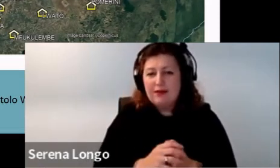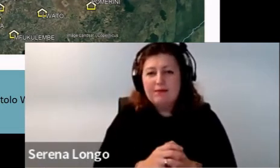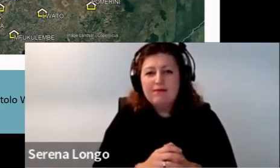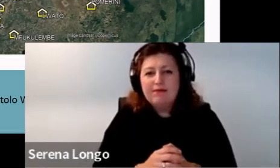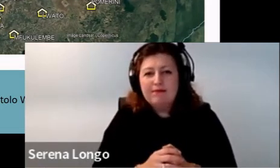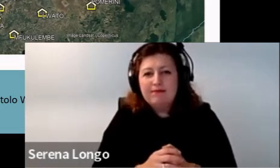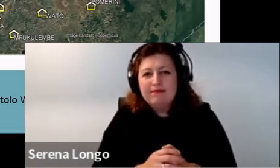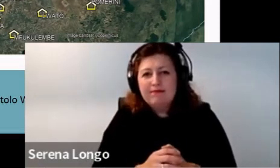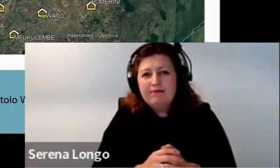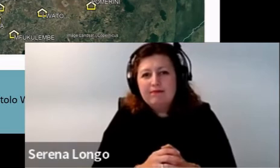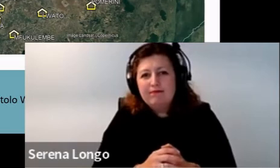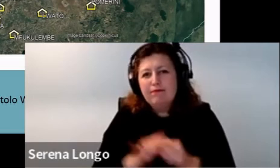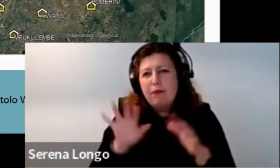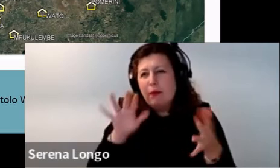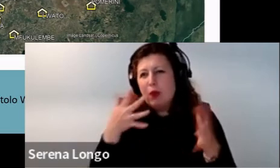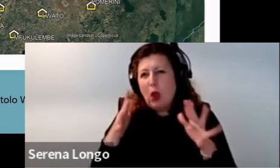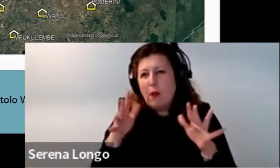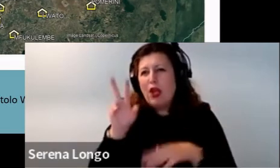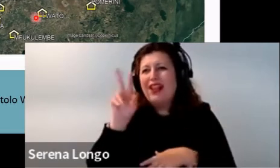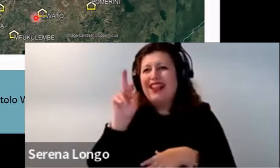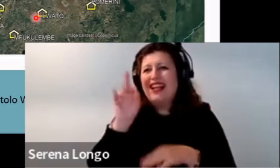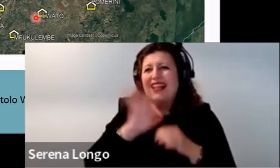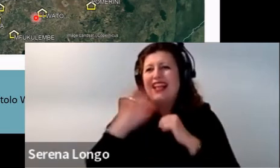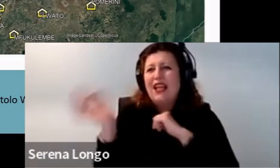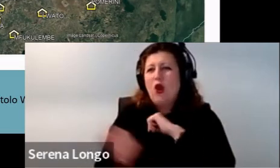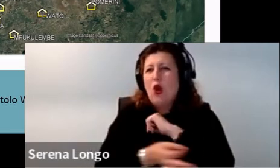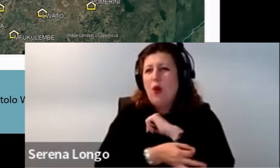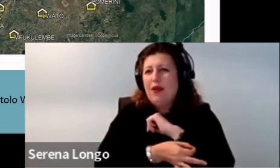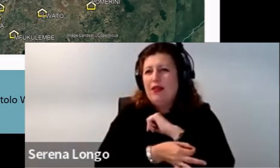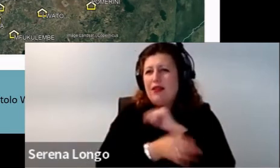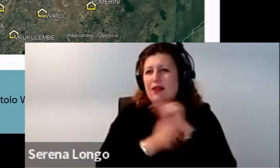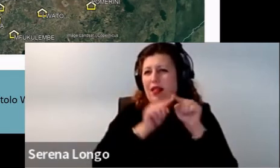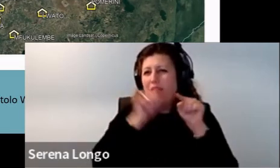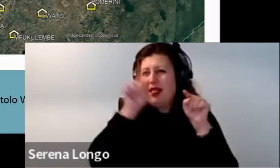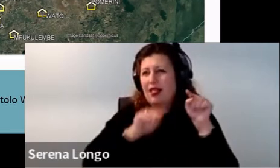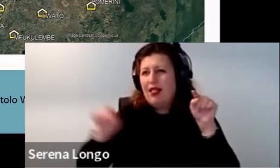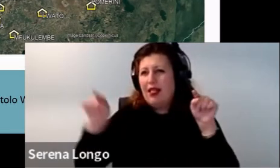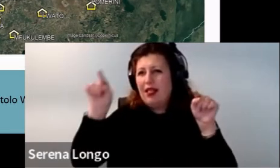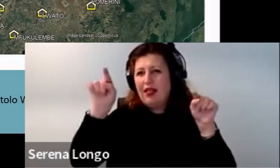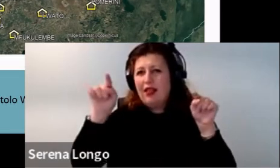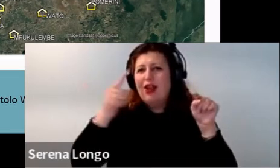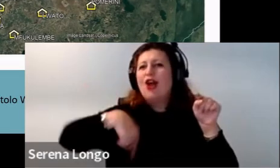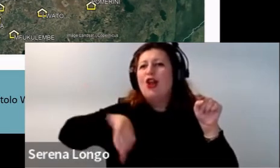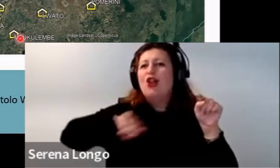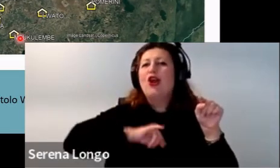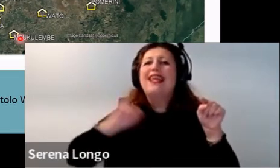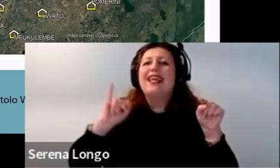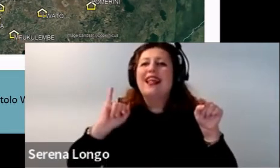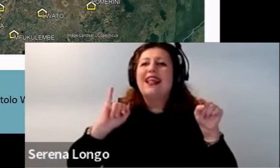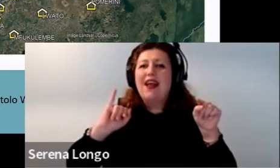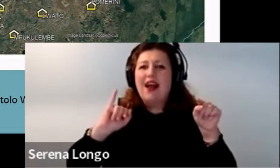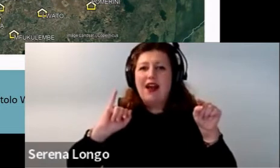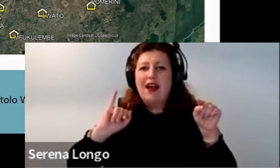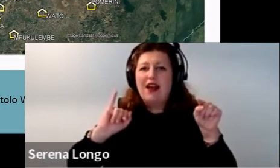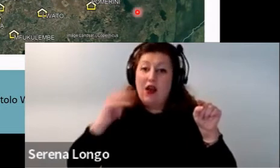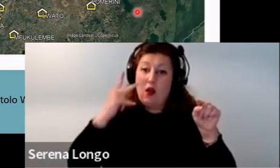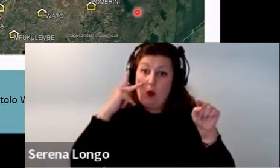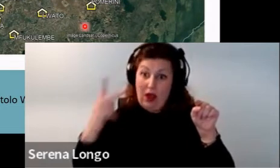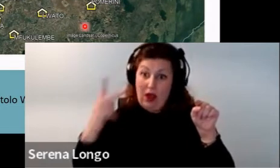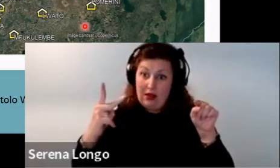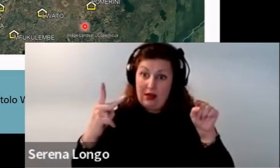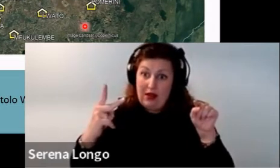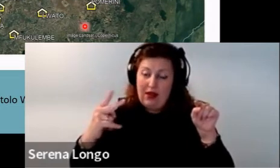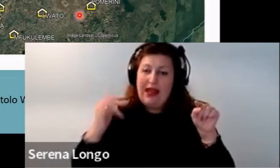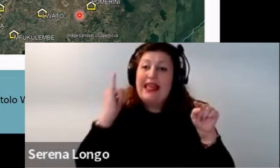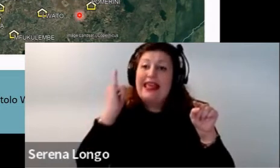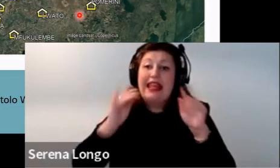a memoria questi dovrebbe essere più o meno 30 km. Noi eravamo basati a Iringa, che è qui, quindi il raggio d'azione, potete vedere, è